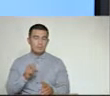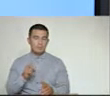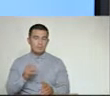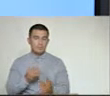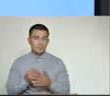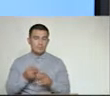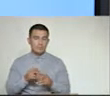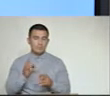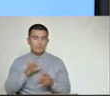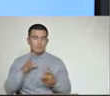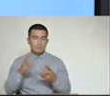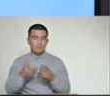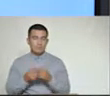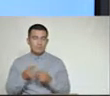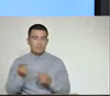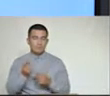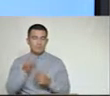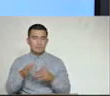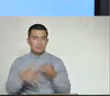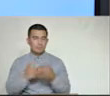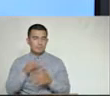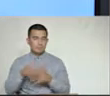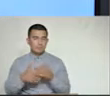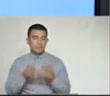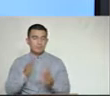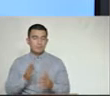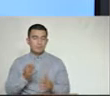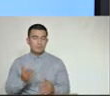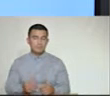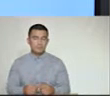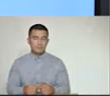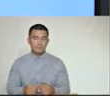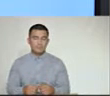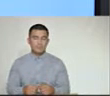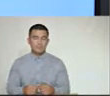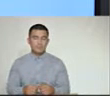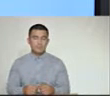butun tanani aylanib chiqib, oziqni hazm qiladi.